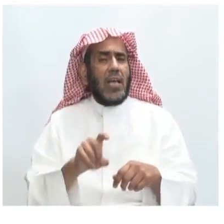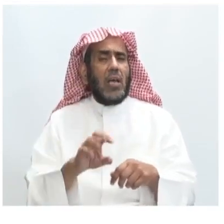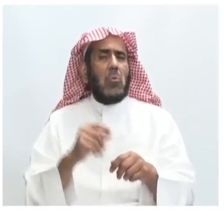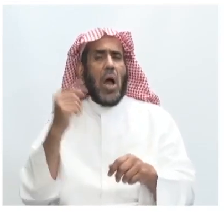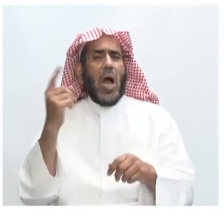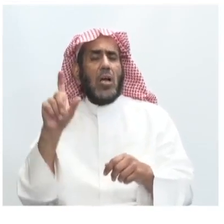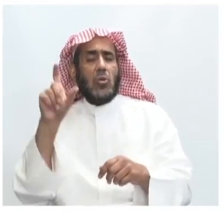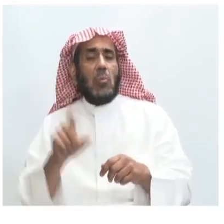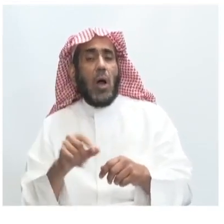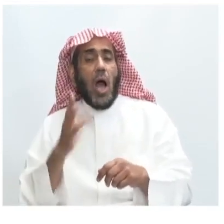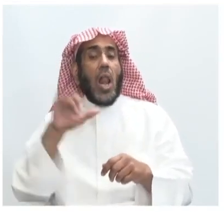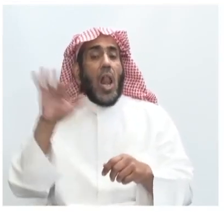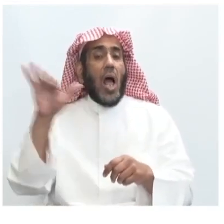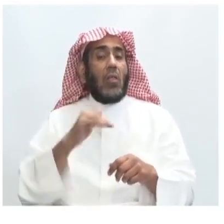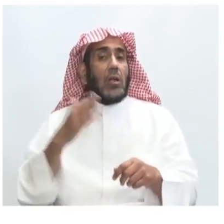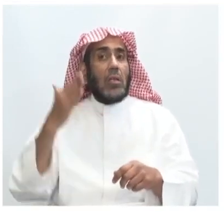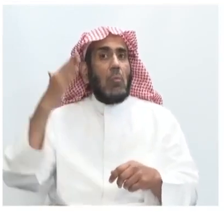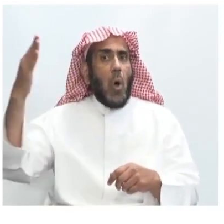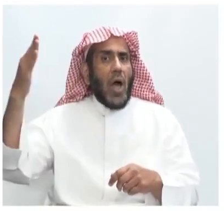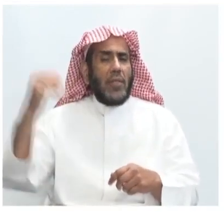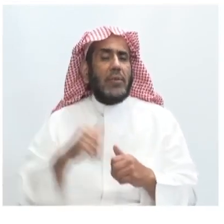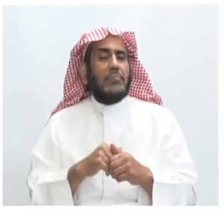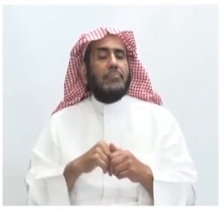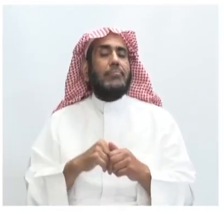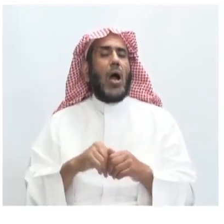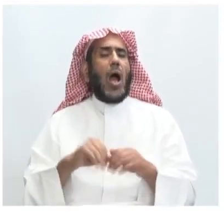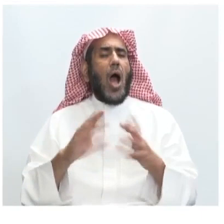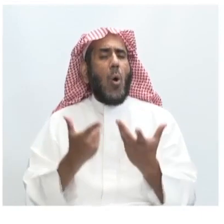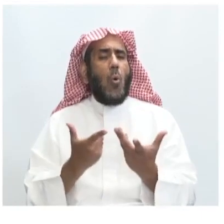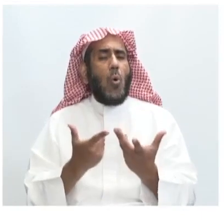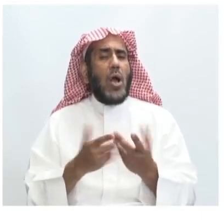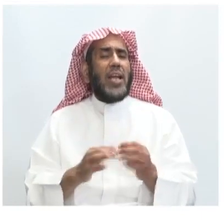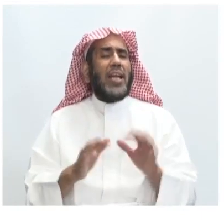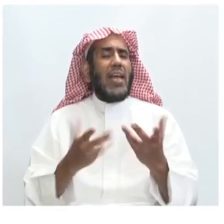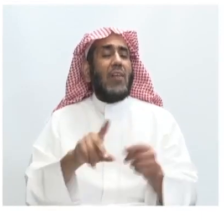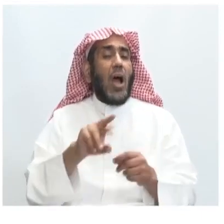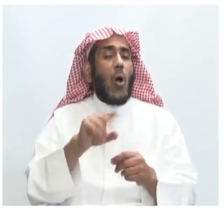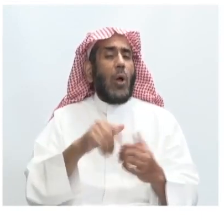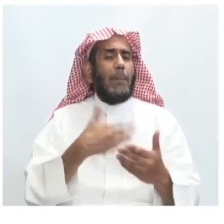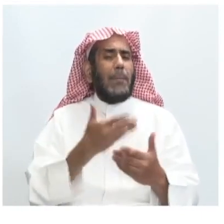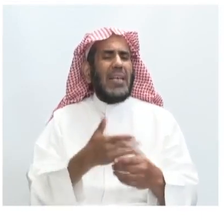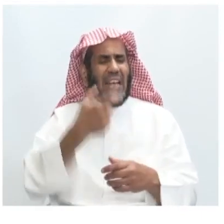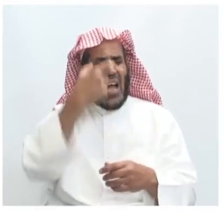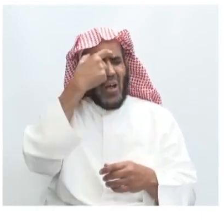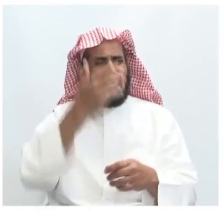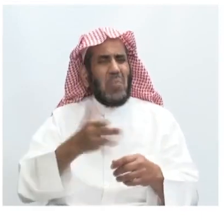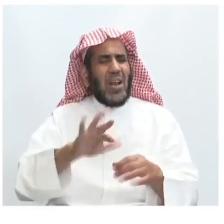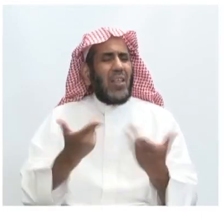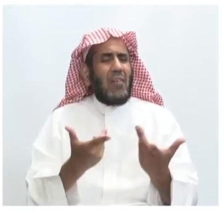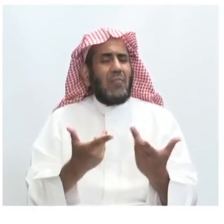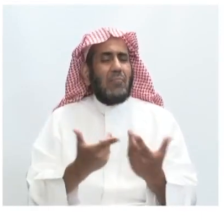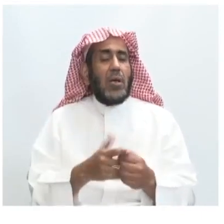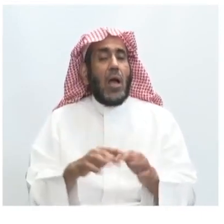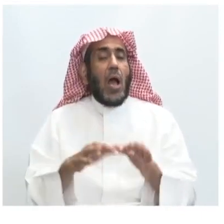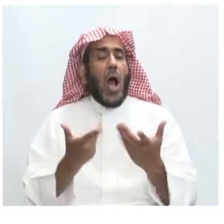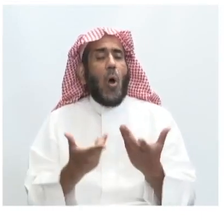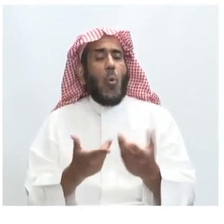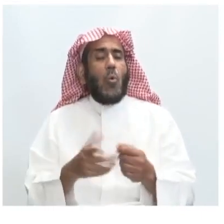هل حضرت المحاضره او كيف اخوك بعد مرضه او